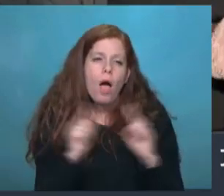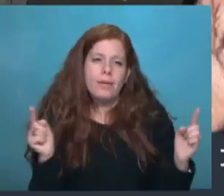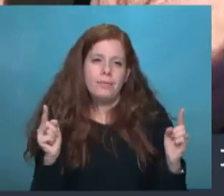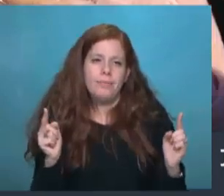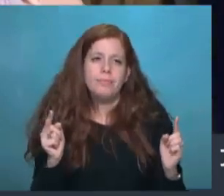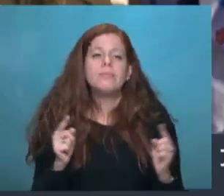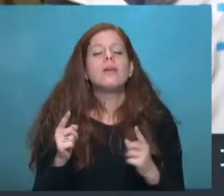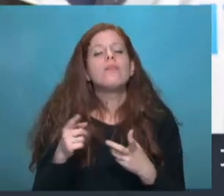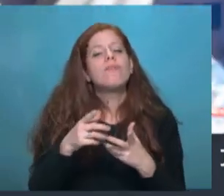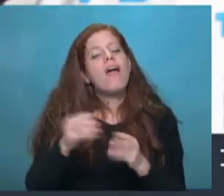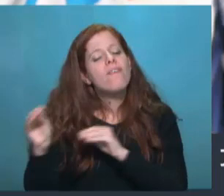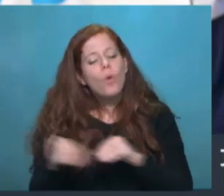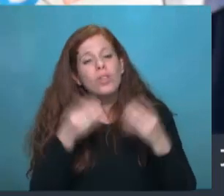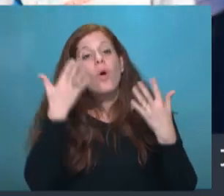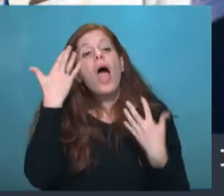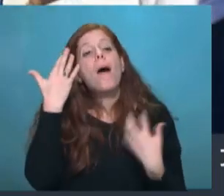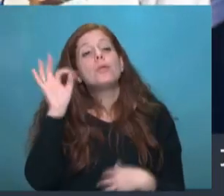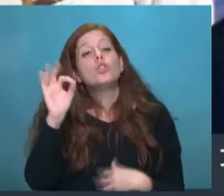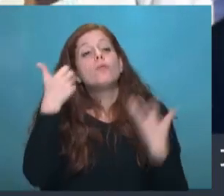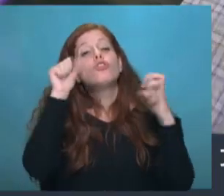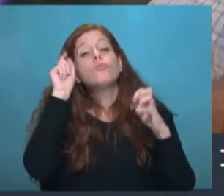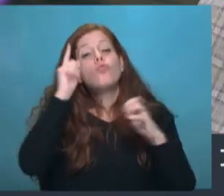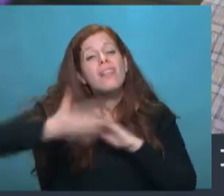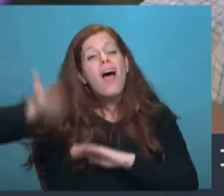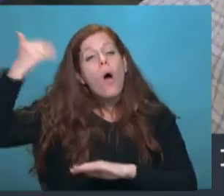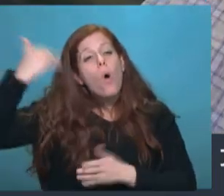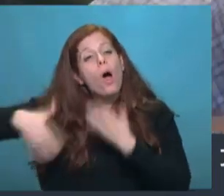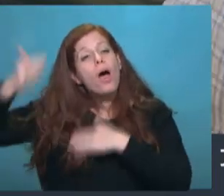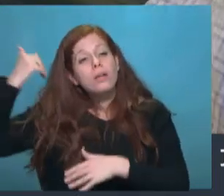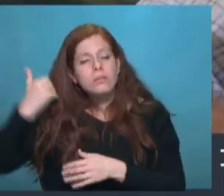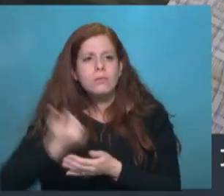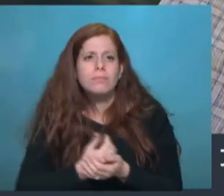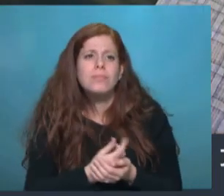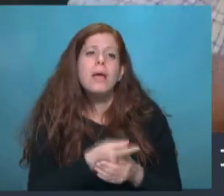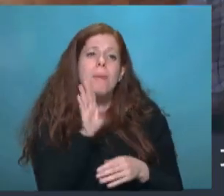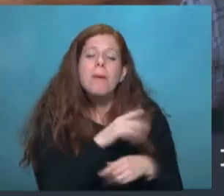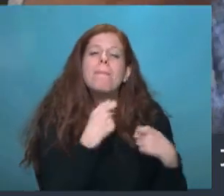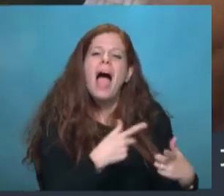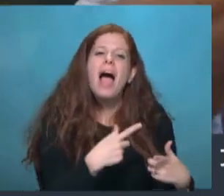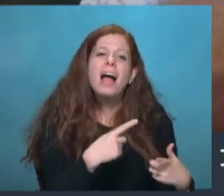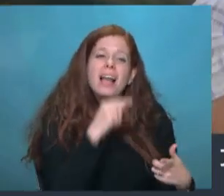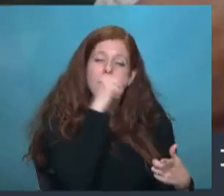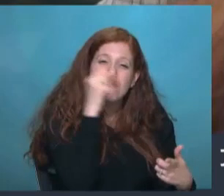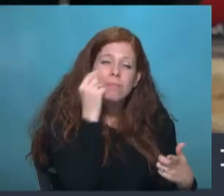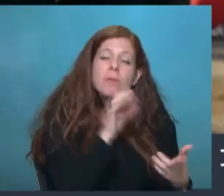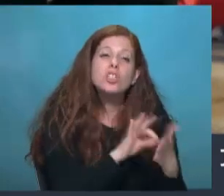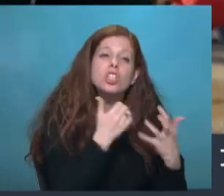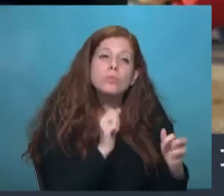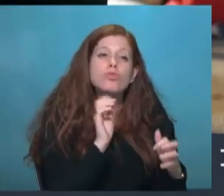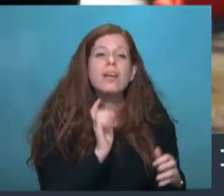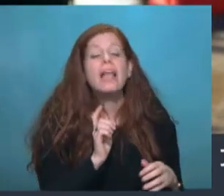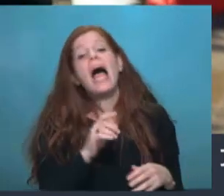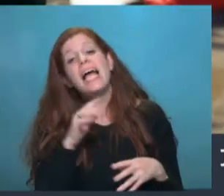ולקחו אותנו 50 ו-60 שנה אחורה. ביבי מכר להם הרואין וקוקאין במשך 20 שנה. איראן, חיזבאללה, חיזבאללה,